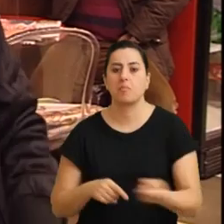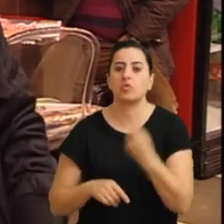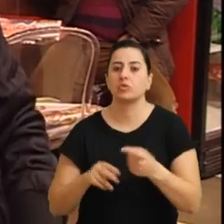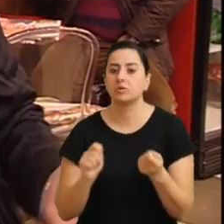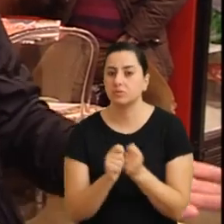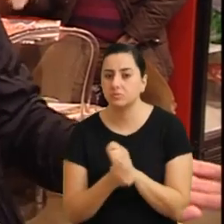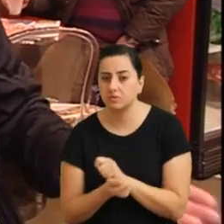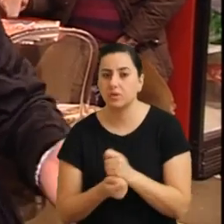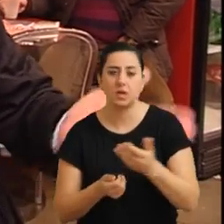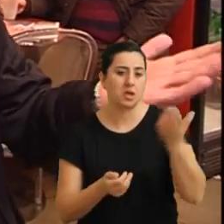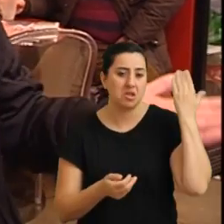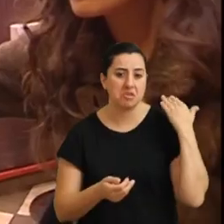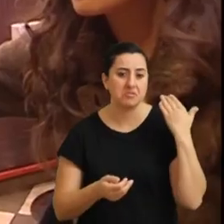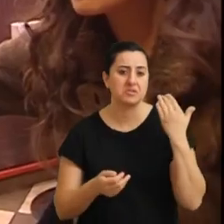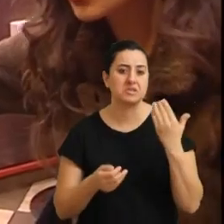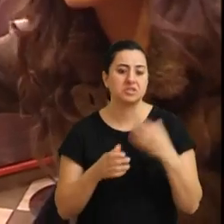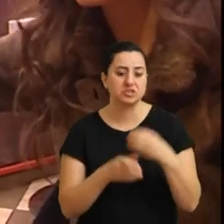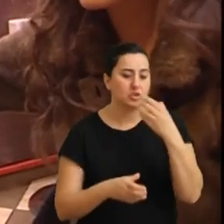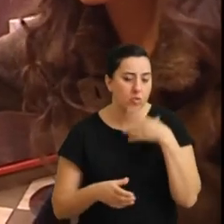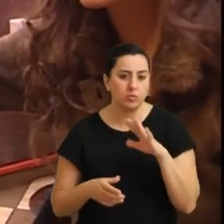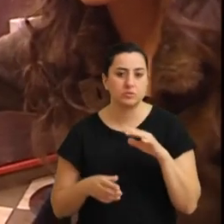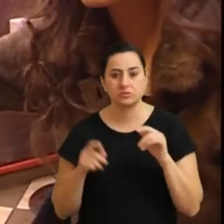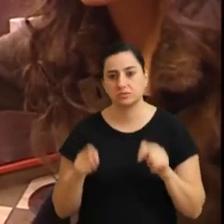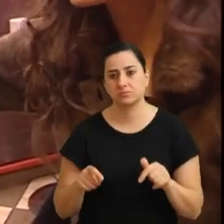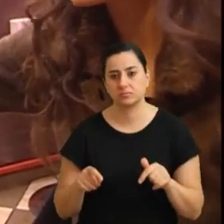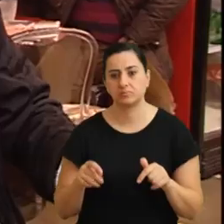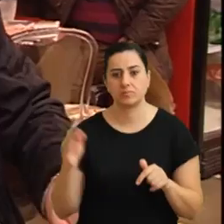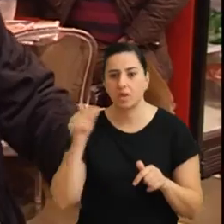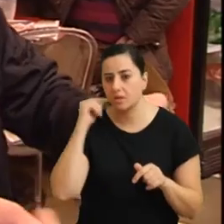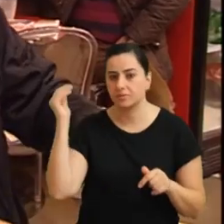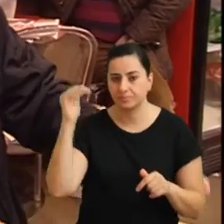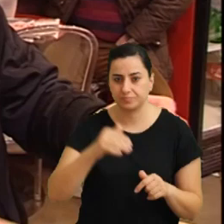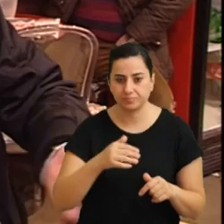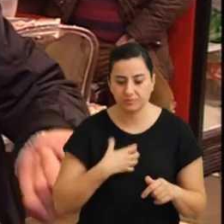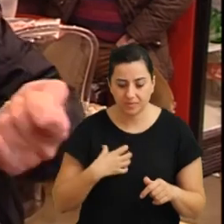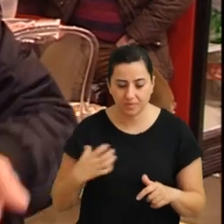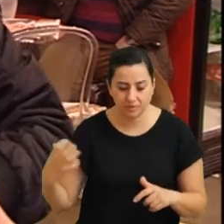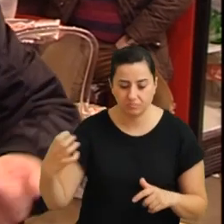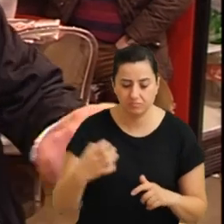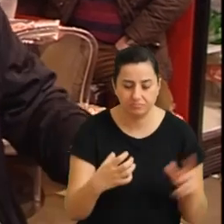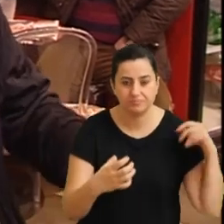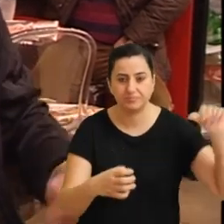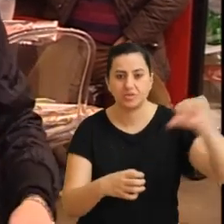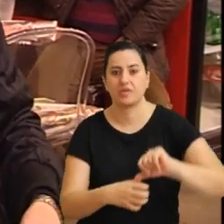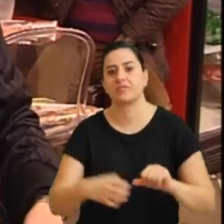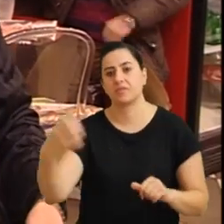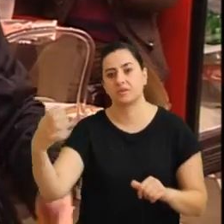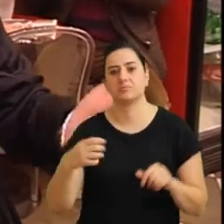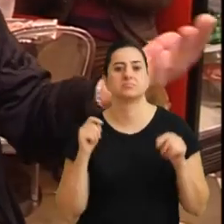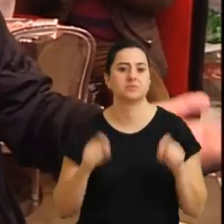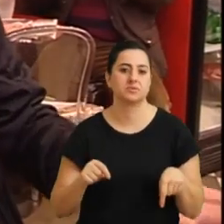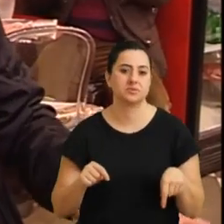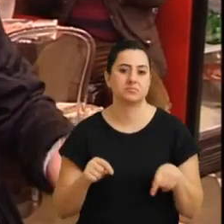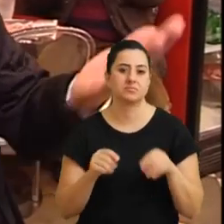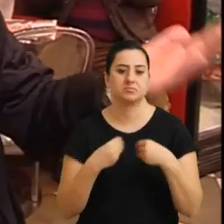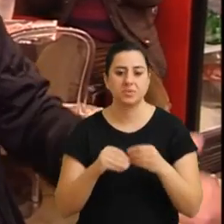değişti. Eskiden zaten pet şişe bile yoktu. Hı-hı. Böyle insanlar gelirlerdi, böyle kendi kaplarından boz alırlardı, giderlerdi. Şimdi